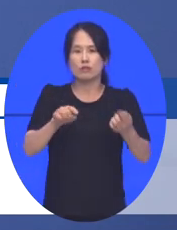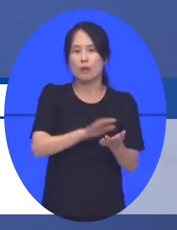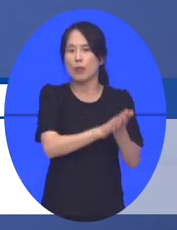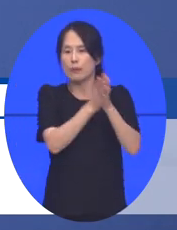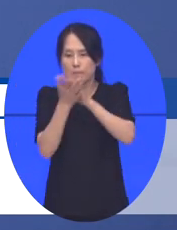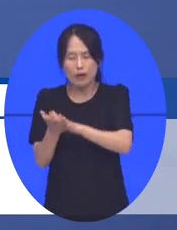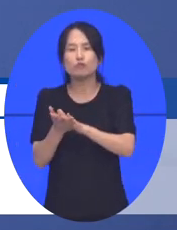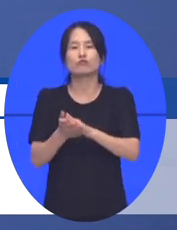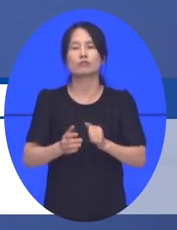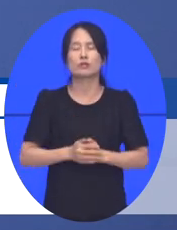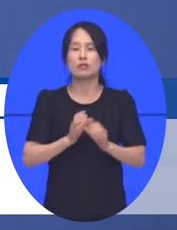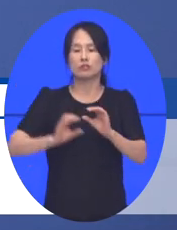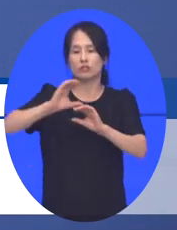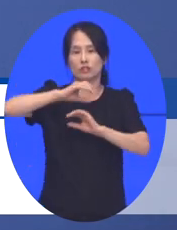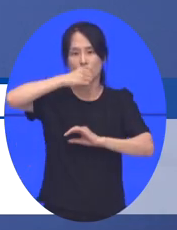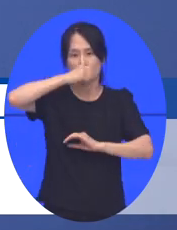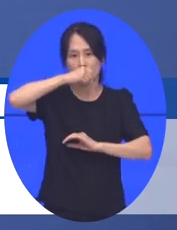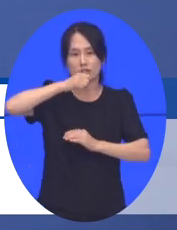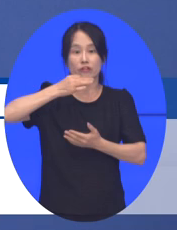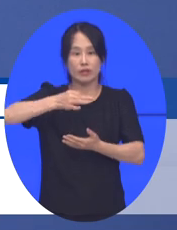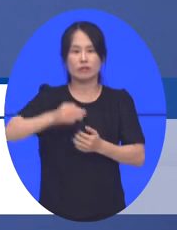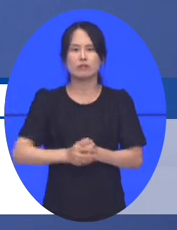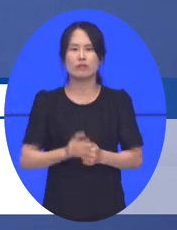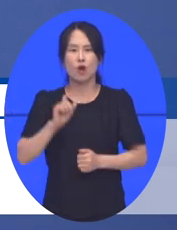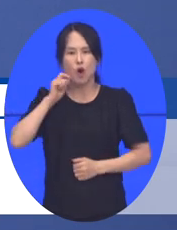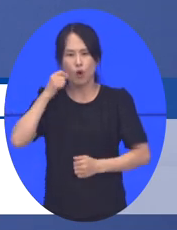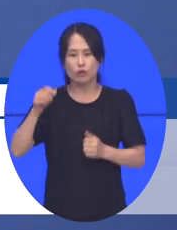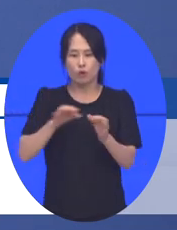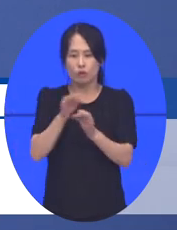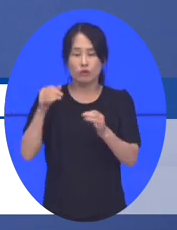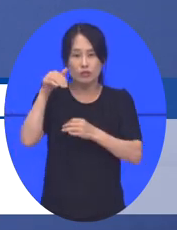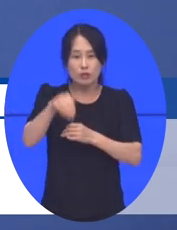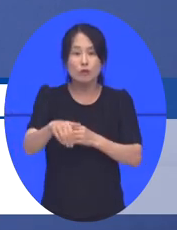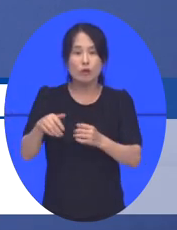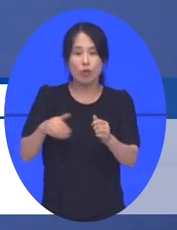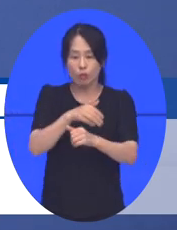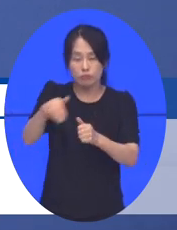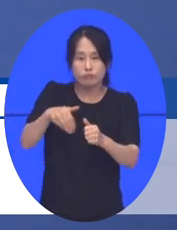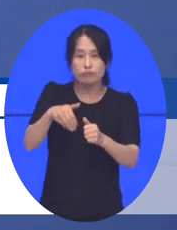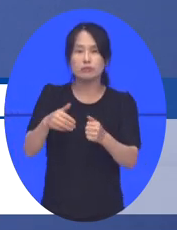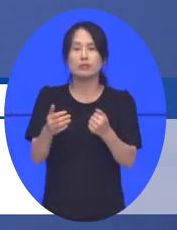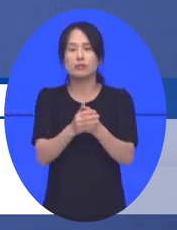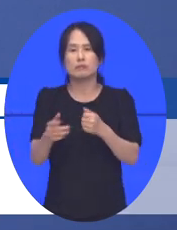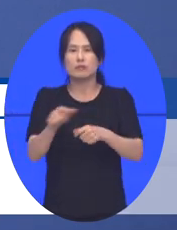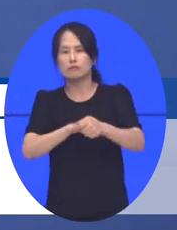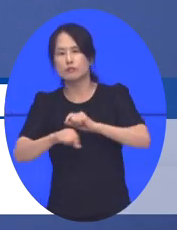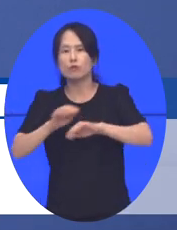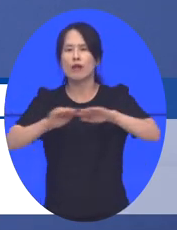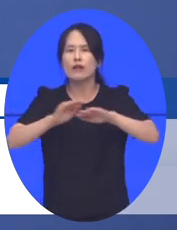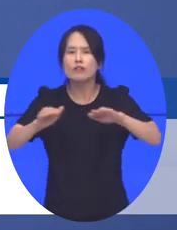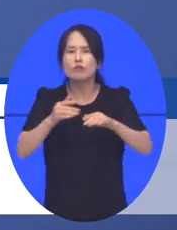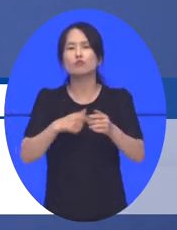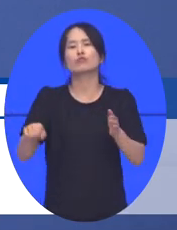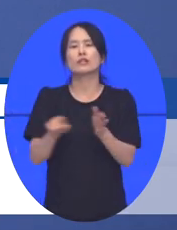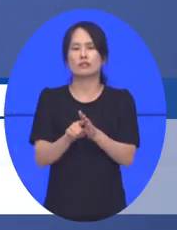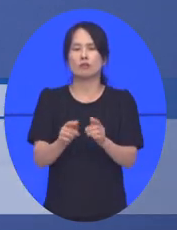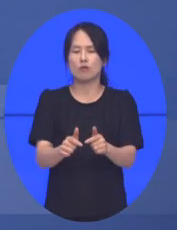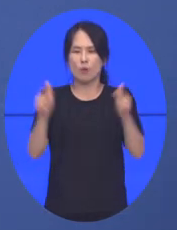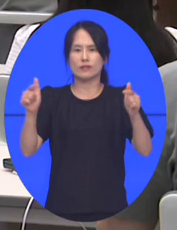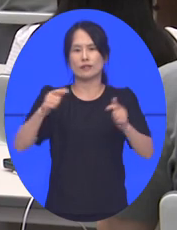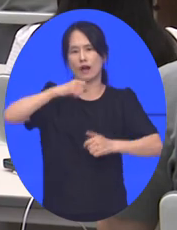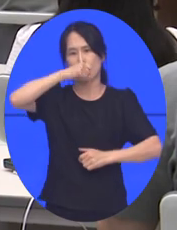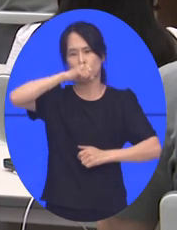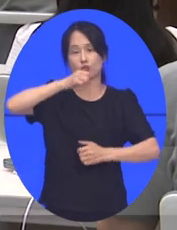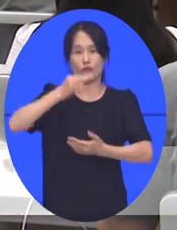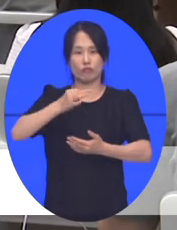바꾸는 추경환입니다 어려운 경제 상황과 경기침체에 적극 대응하기 위한 확장